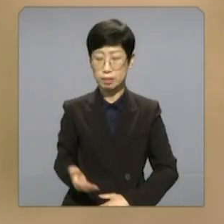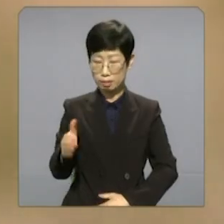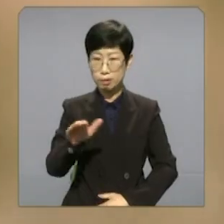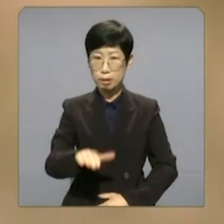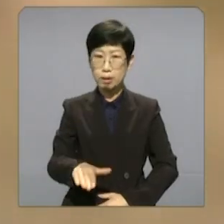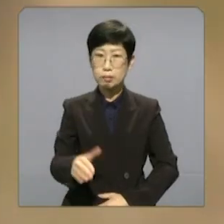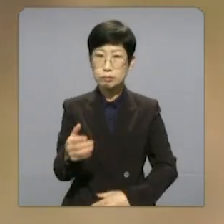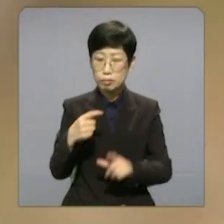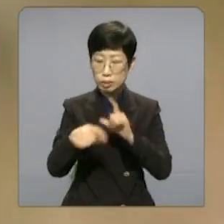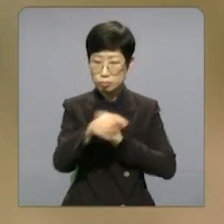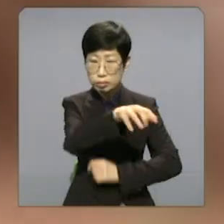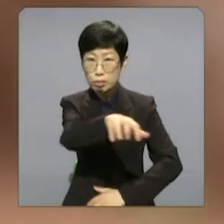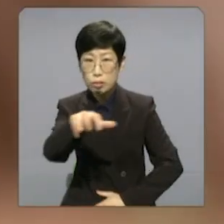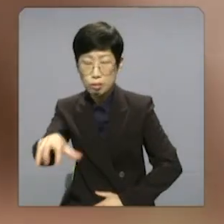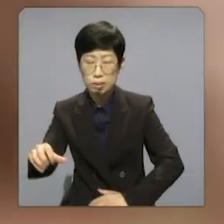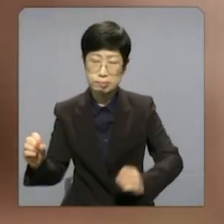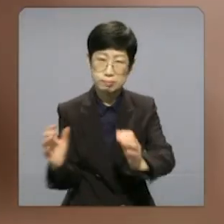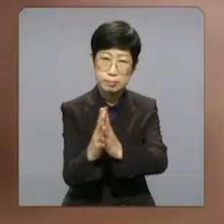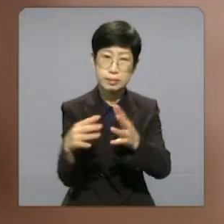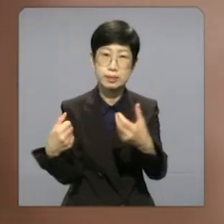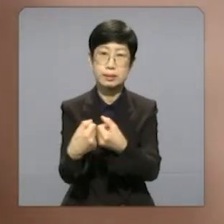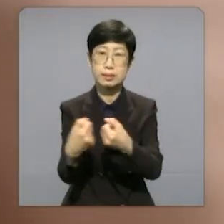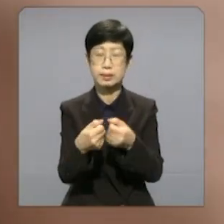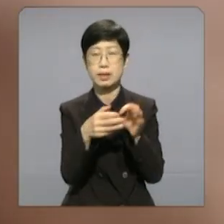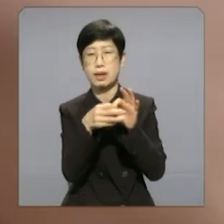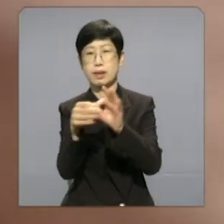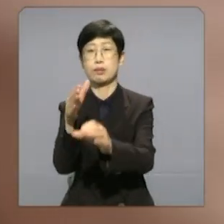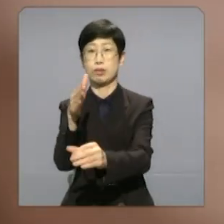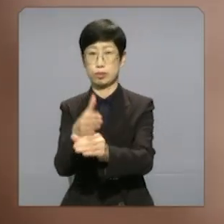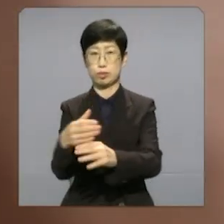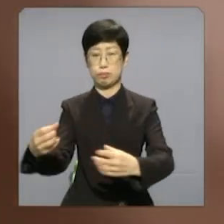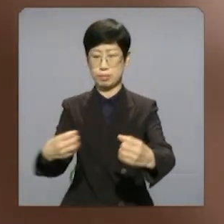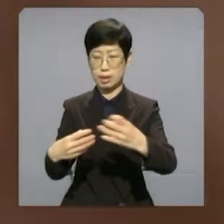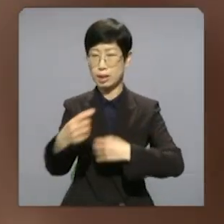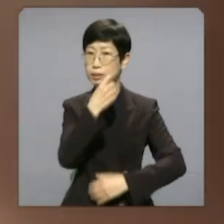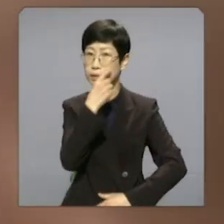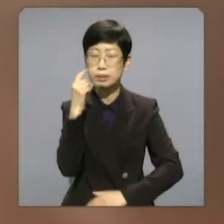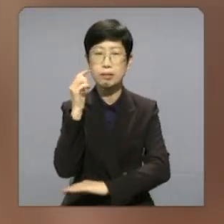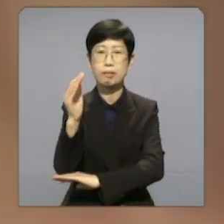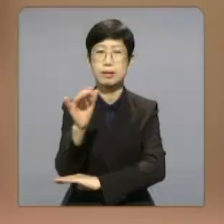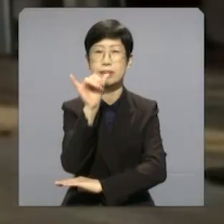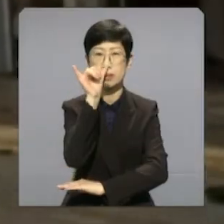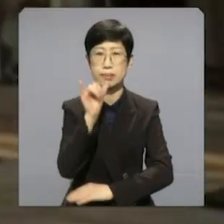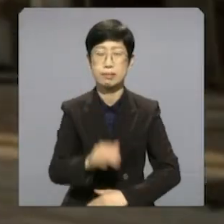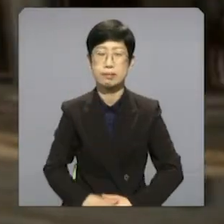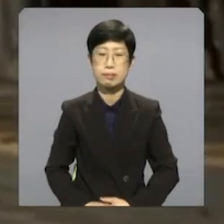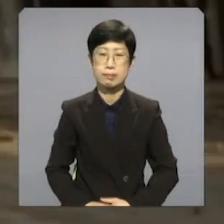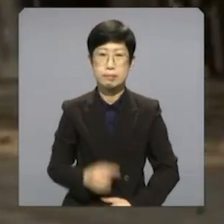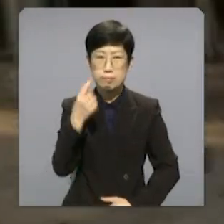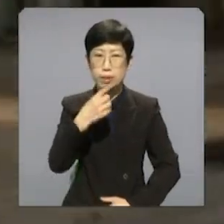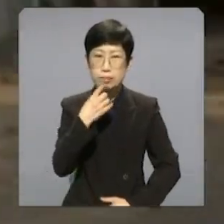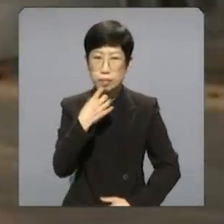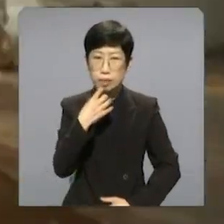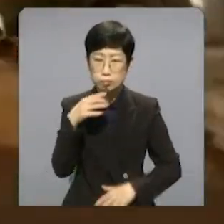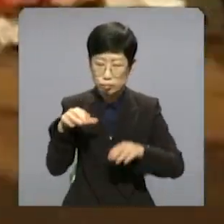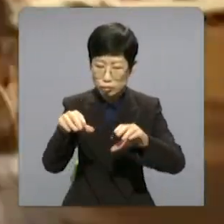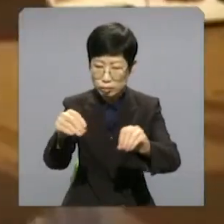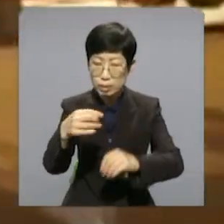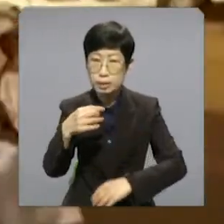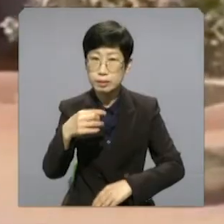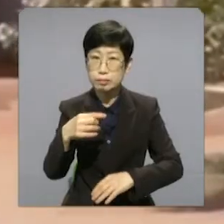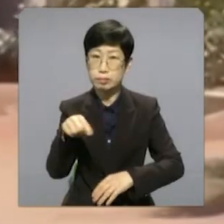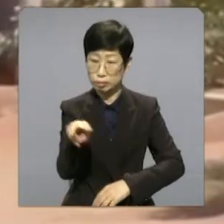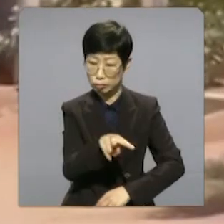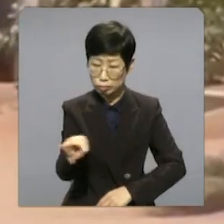몇몇 지역에선 양측의 무력 충돌이 계속되고 있다는 주민들의 증언이 나오고 있는 상황. 말만 휴전일 뿐 양측의